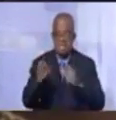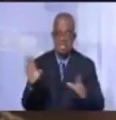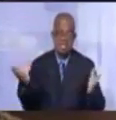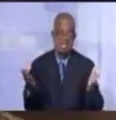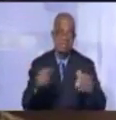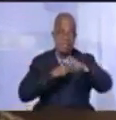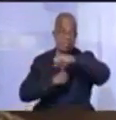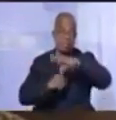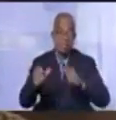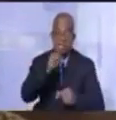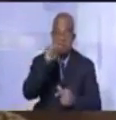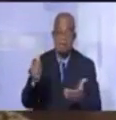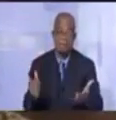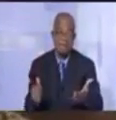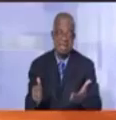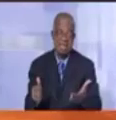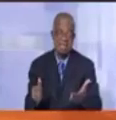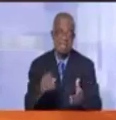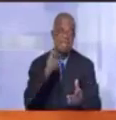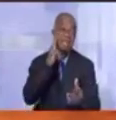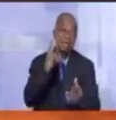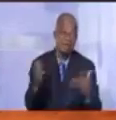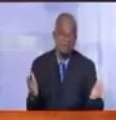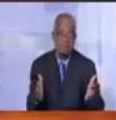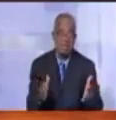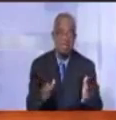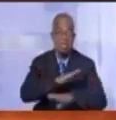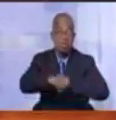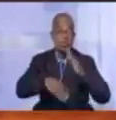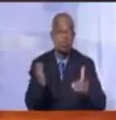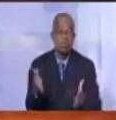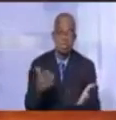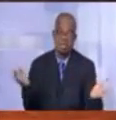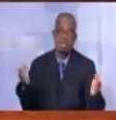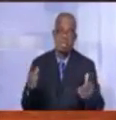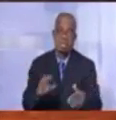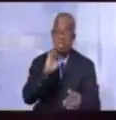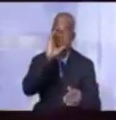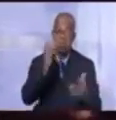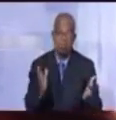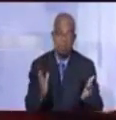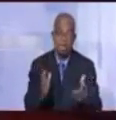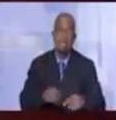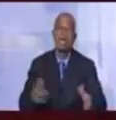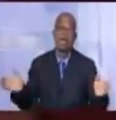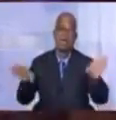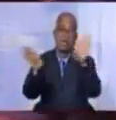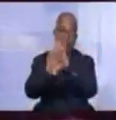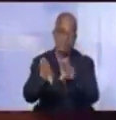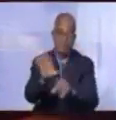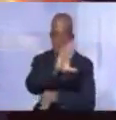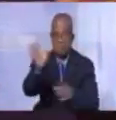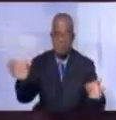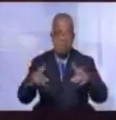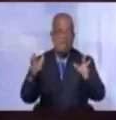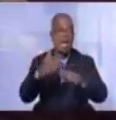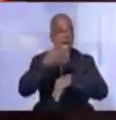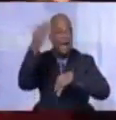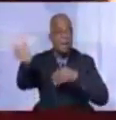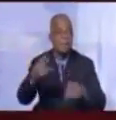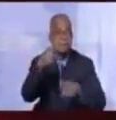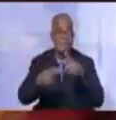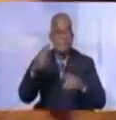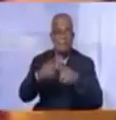qui ne sont pas de bonne qualité. Après la locodrome, nous voici dans ce bar à quelques encablures de l'école de Jeanne Améry.